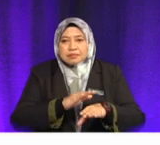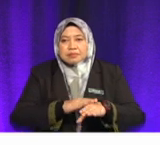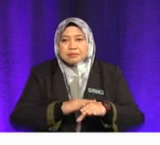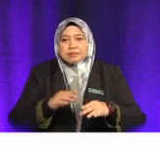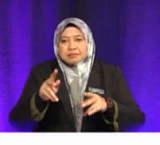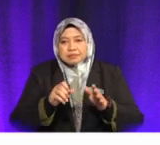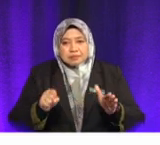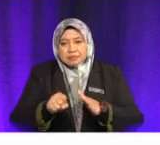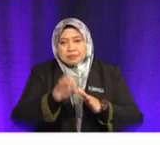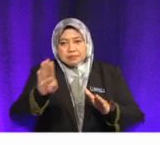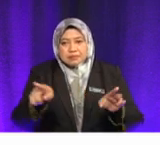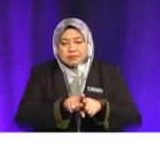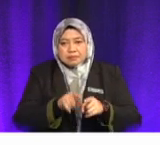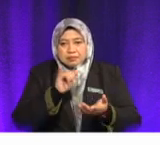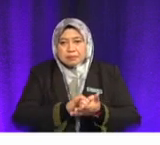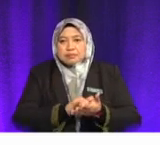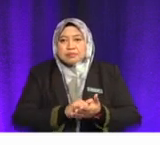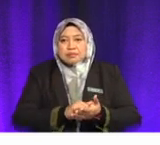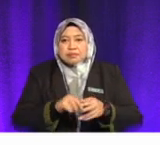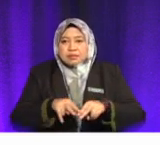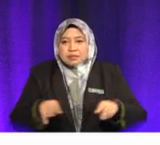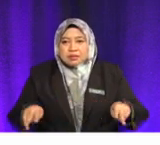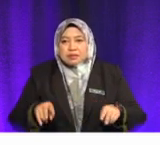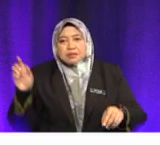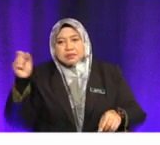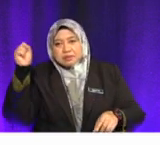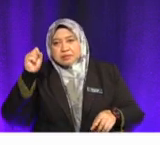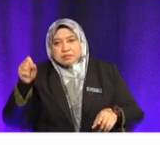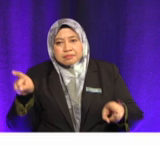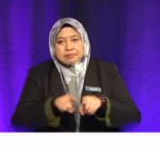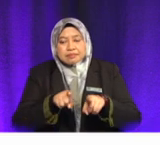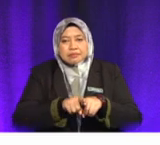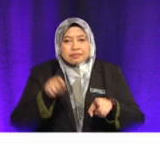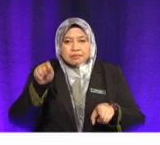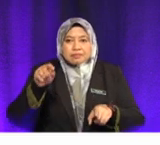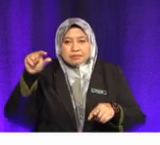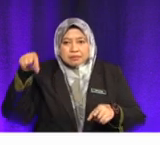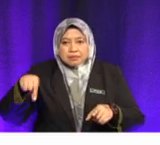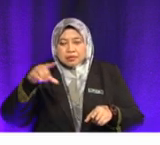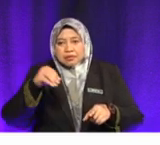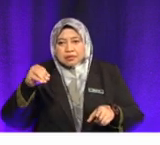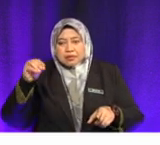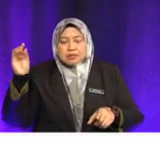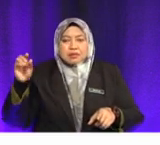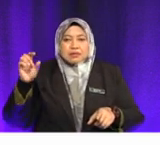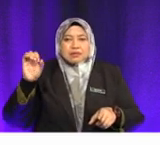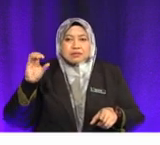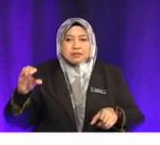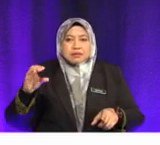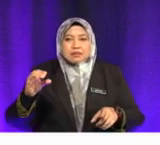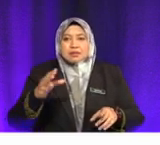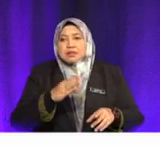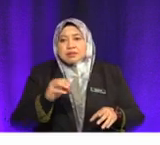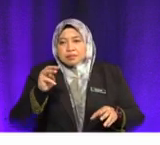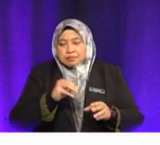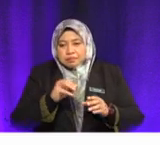adalah titik yang bergerak dengan keadaan jaraknya adalah sentiasa sama dari titik Q dan titik c dengan menggunakan huruf dalam